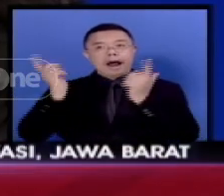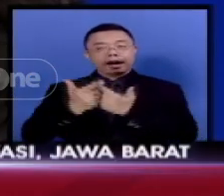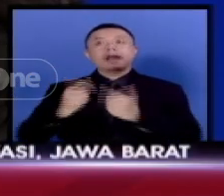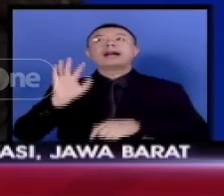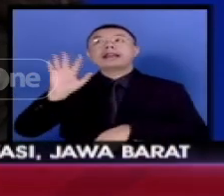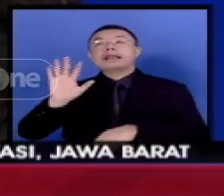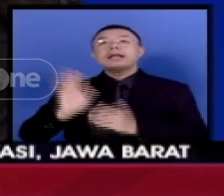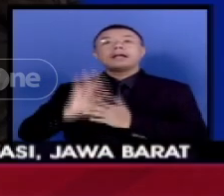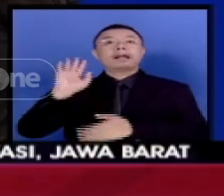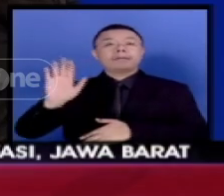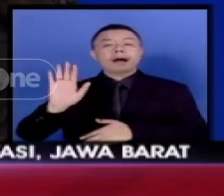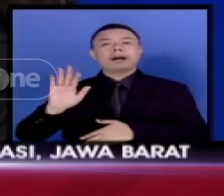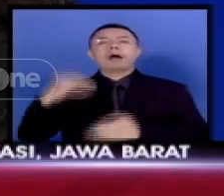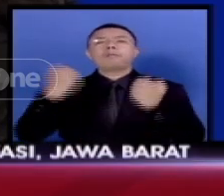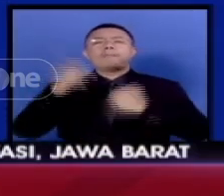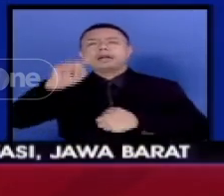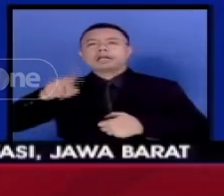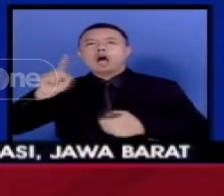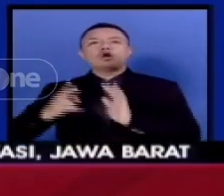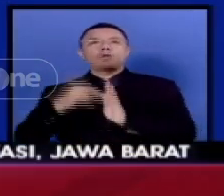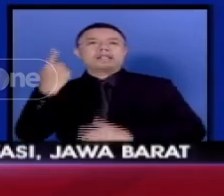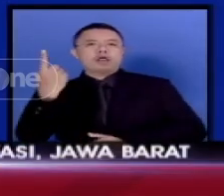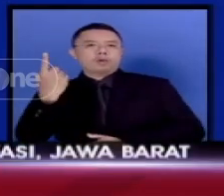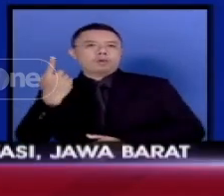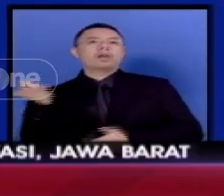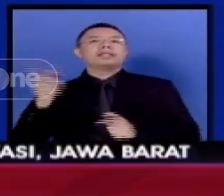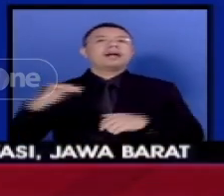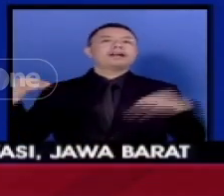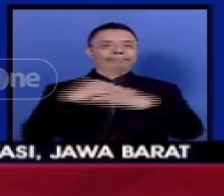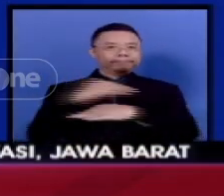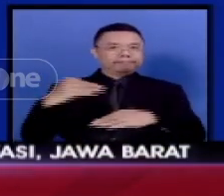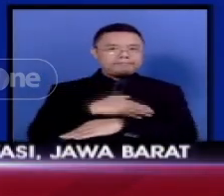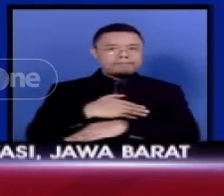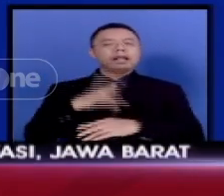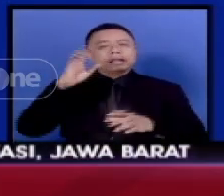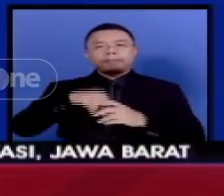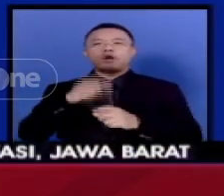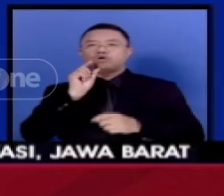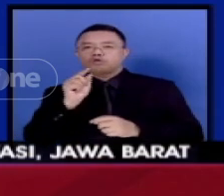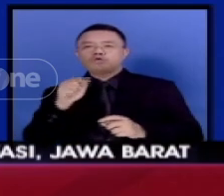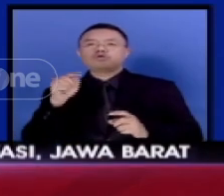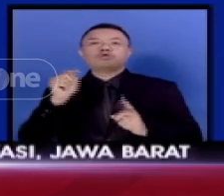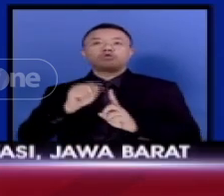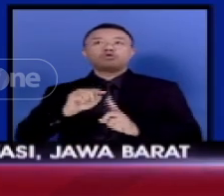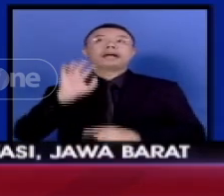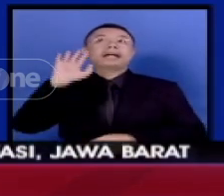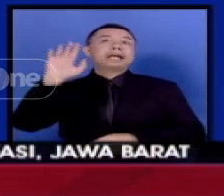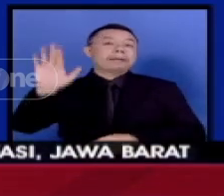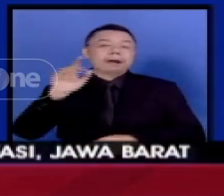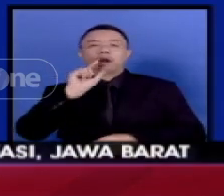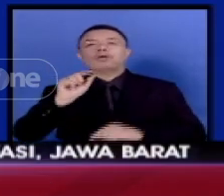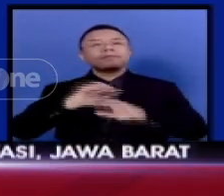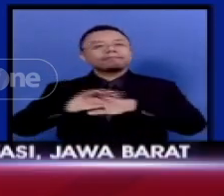harus menjadi moda transportasi utama kita termasuk menjadi tumpuan untuk transportasi ramah lingkungan